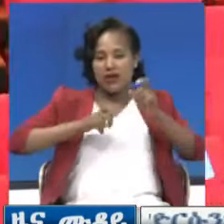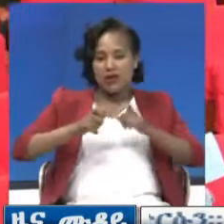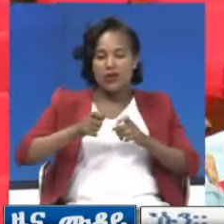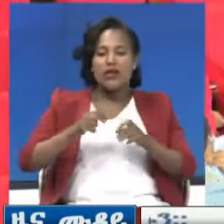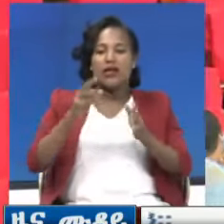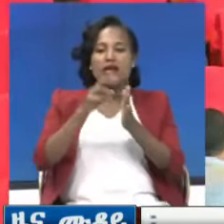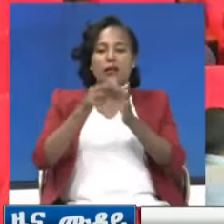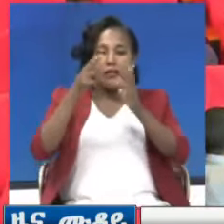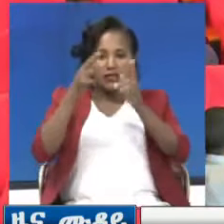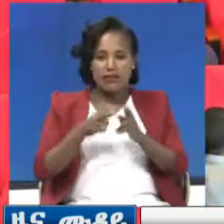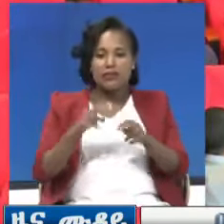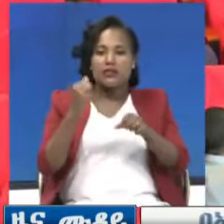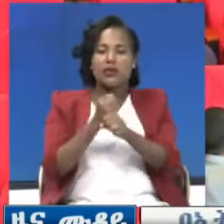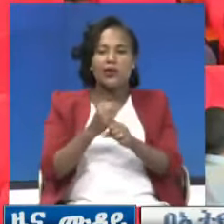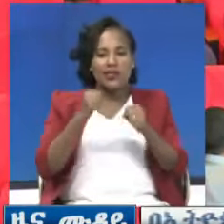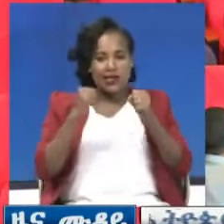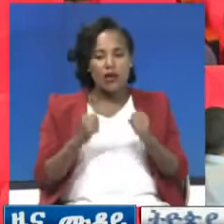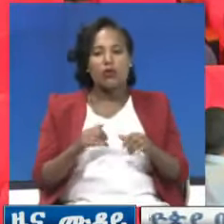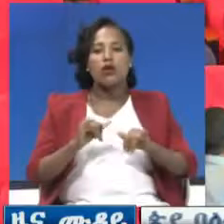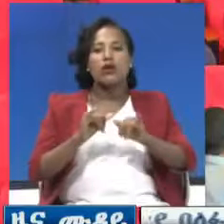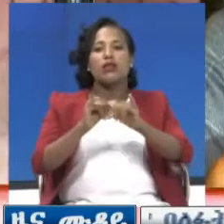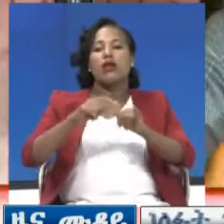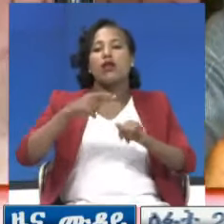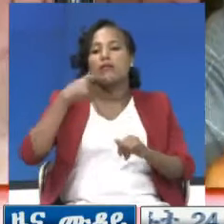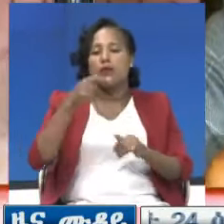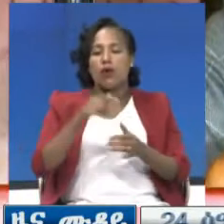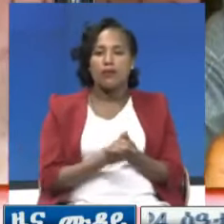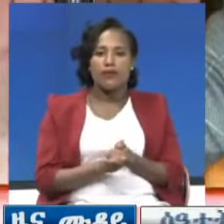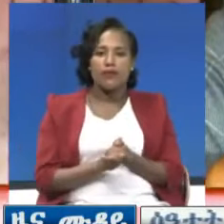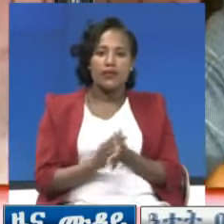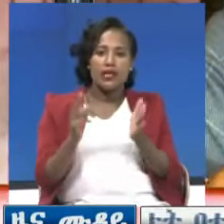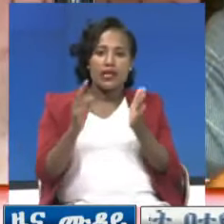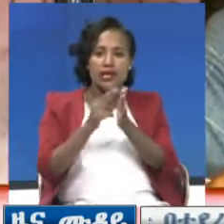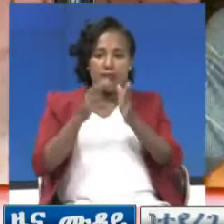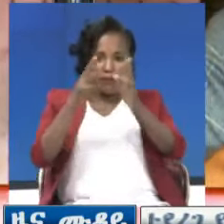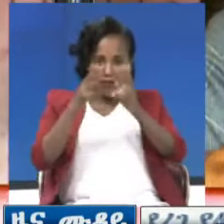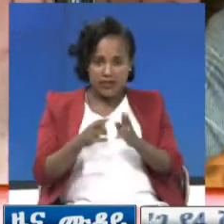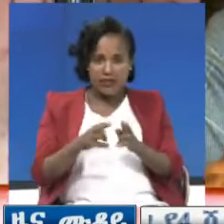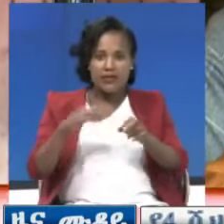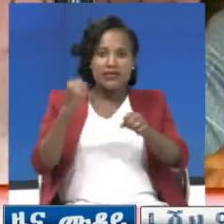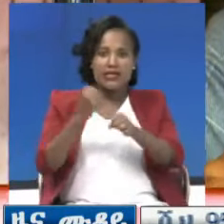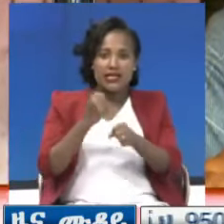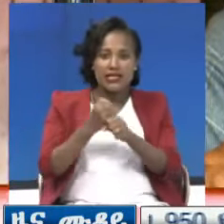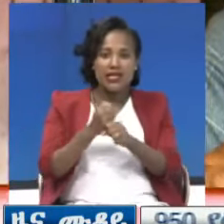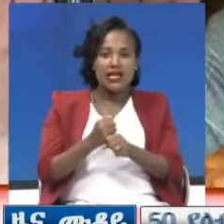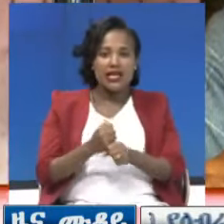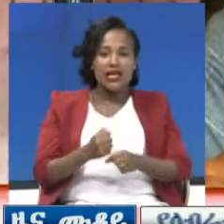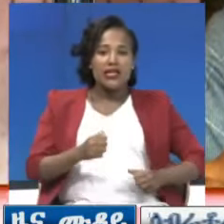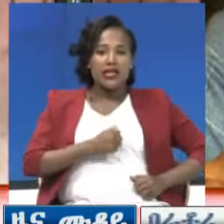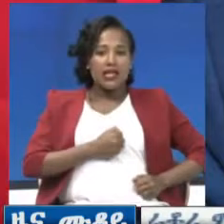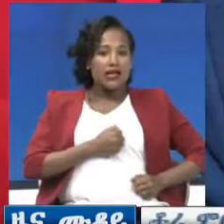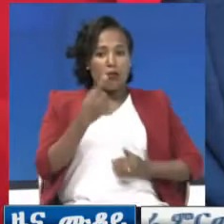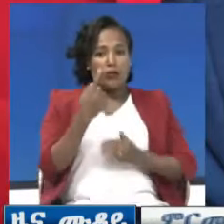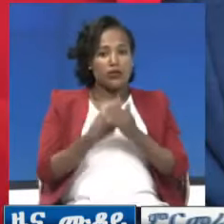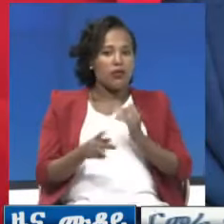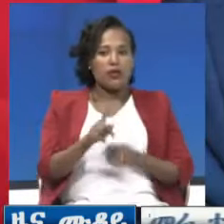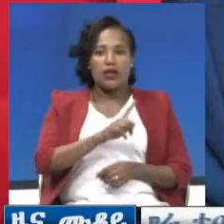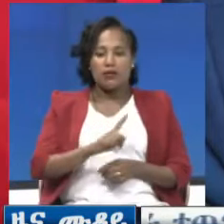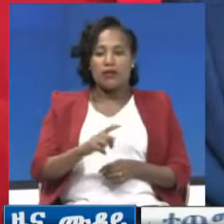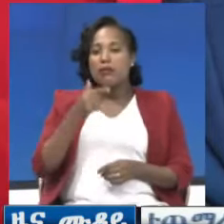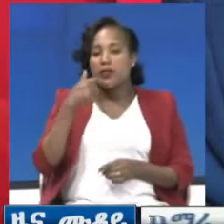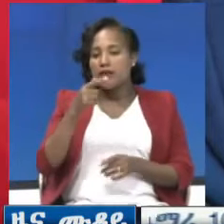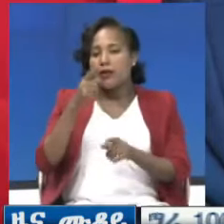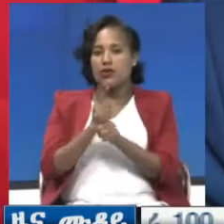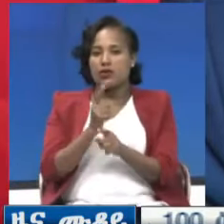ህግ የማስከበር ስራው ተጠናክሮ ይቀጥላል ብለዋል። የህግ ማስከበር ስራችን ለታጠቀው ብቻ መሆን የለበትም የተባለው ትክክል